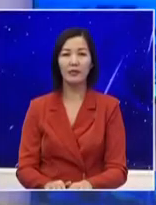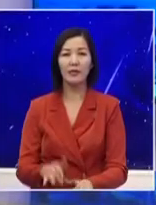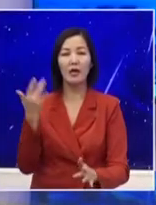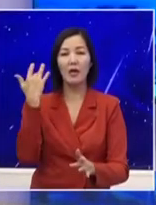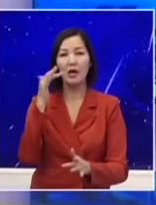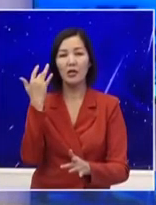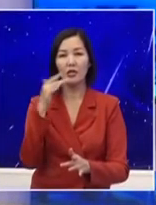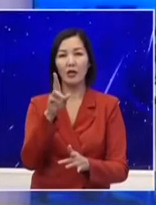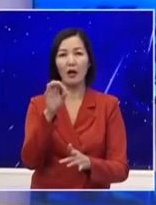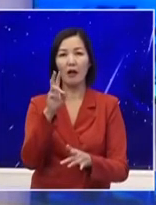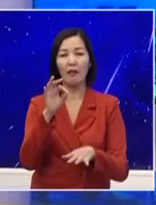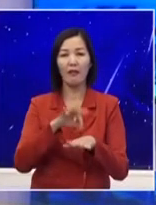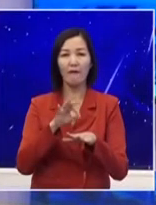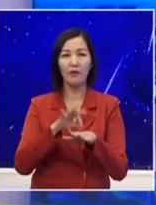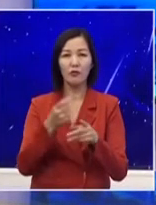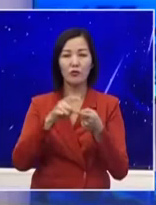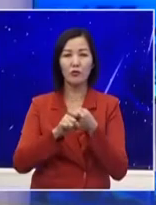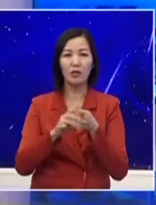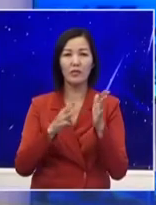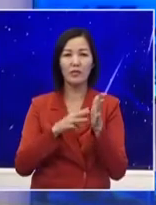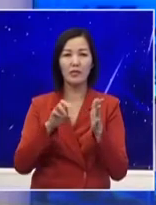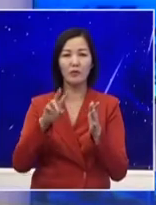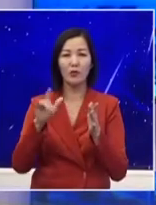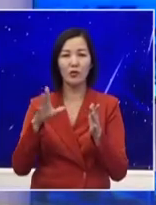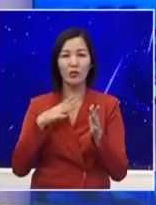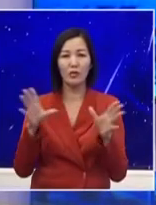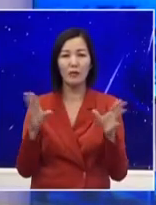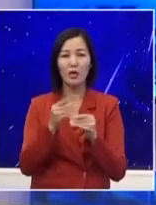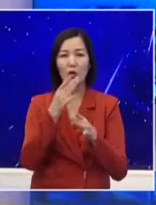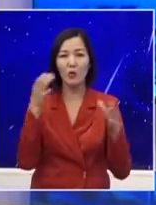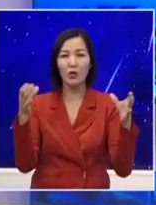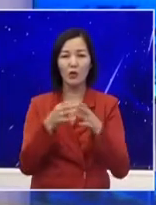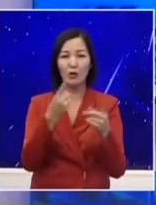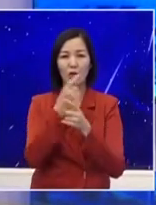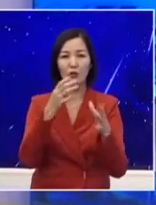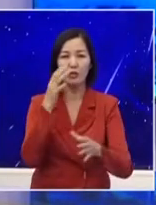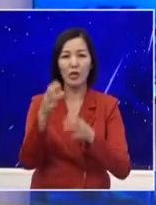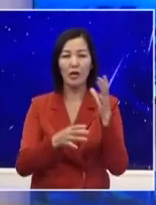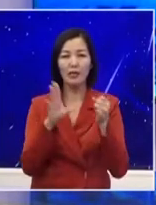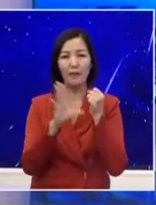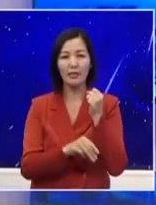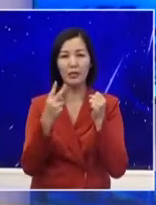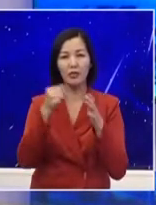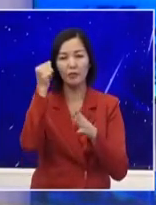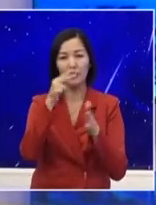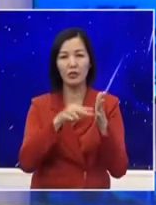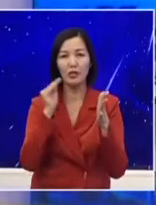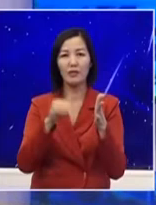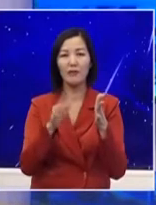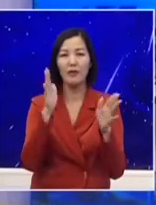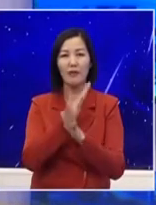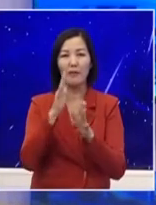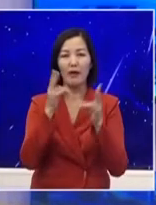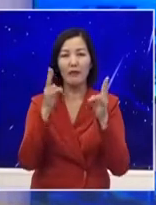Ақшта коронавирус жұқтырғандардың саны 8 миллионға жетті. Біріккен ұлттар ұйымының айтуынша, жаһанда соңғы 20 жылда 7000-нан астам табиғи